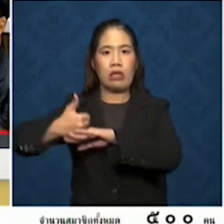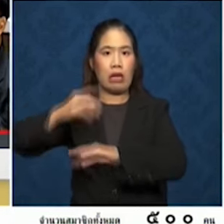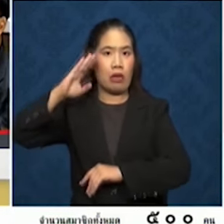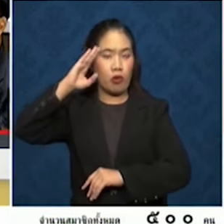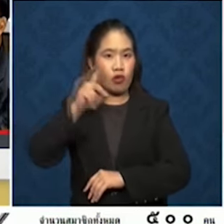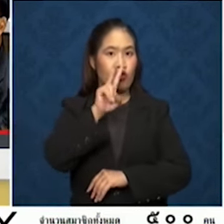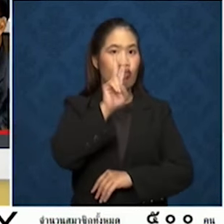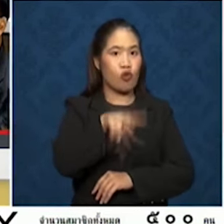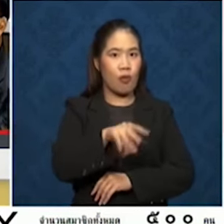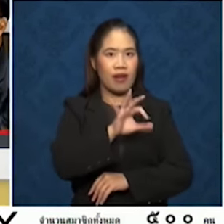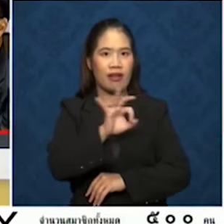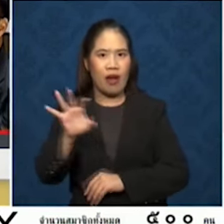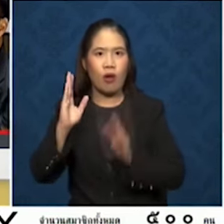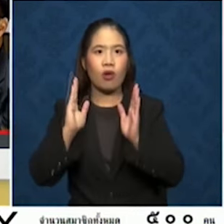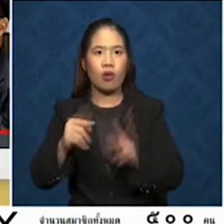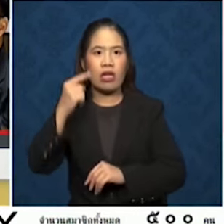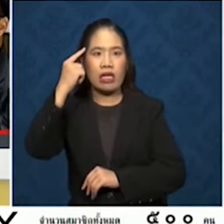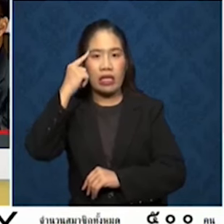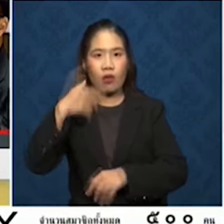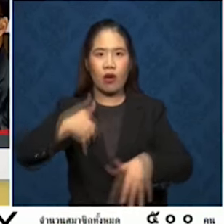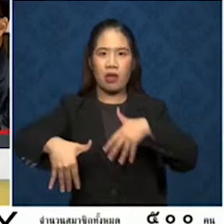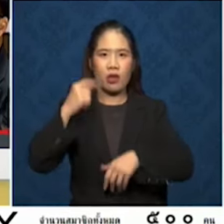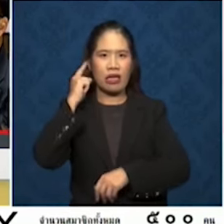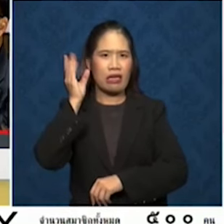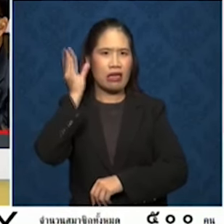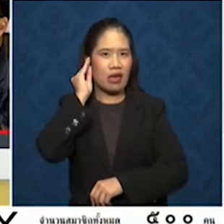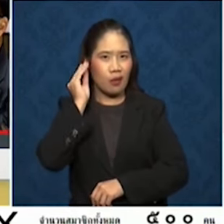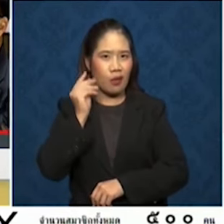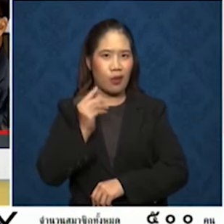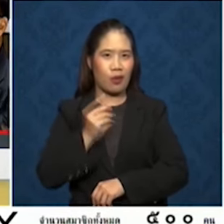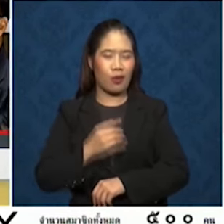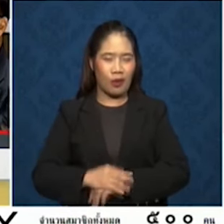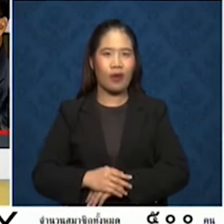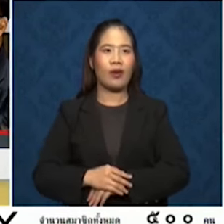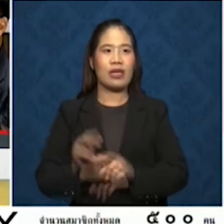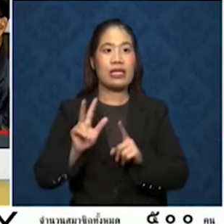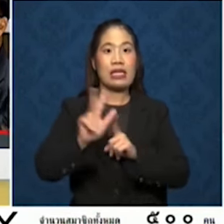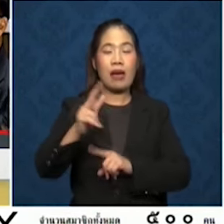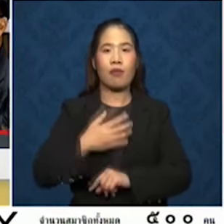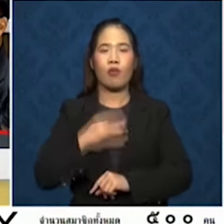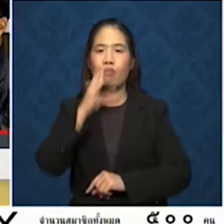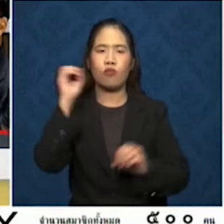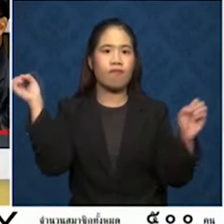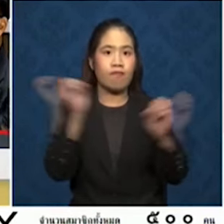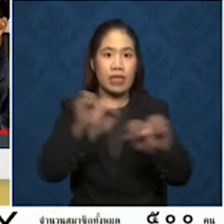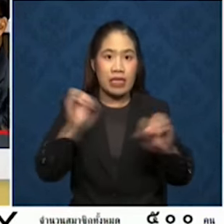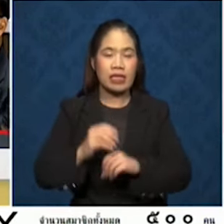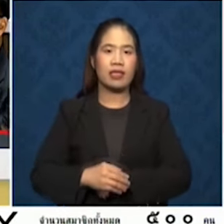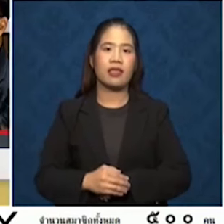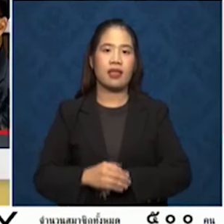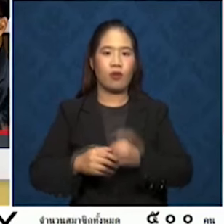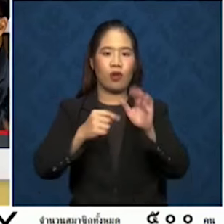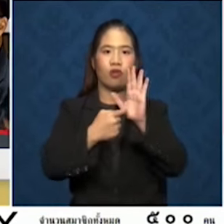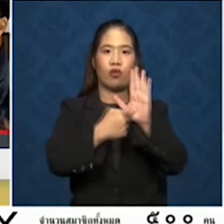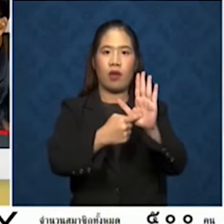นายนี่ผมคิดว่าประชาชนซูดปากซีดปากกันทั้งประเทศ 3ครับผมไม่เคยพูดว่าหนองวัวซอโมเดลเป็นการ